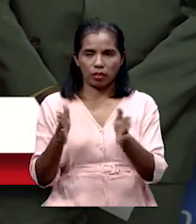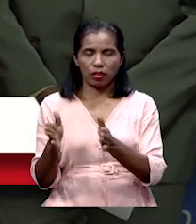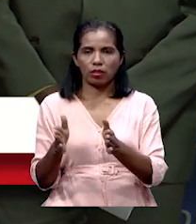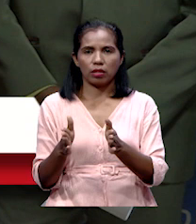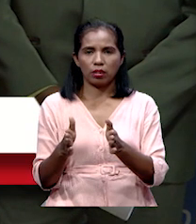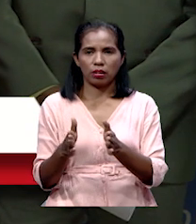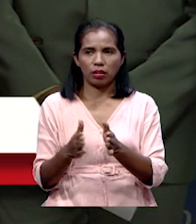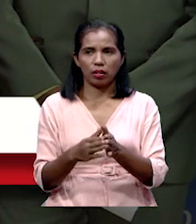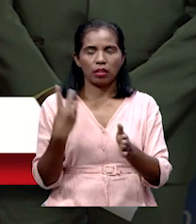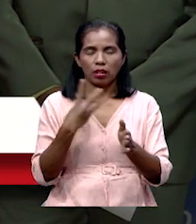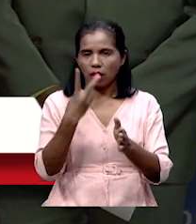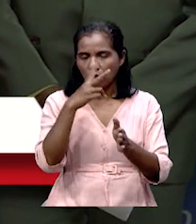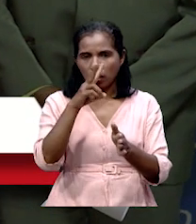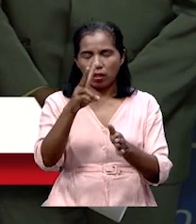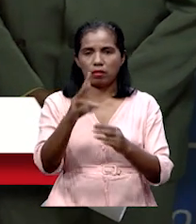ba